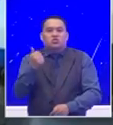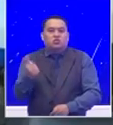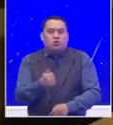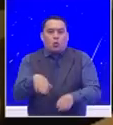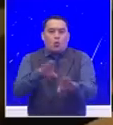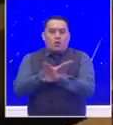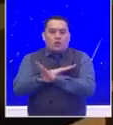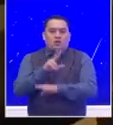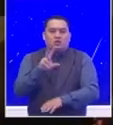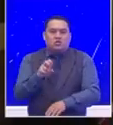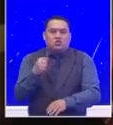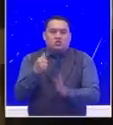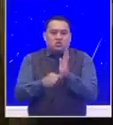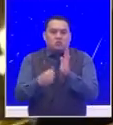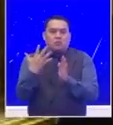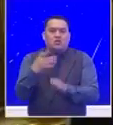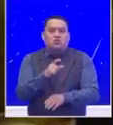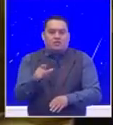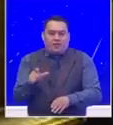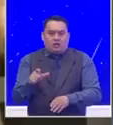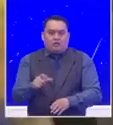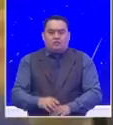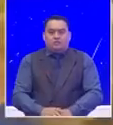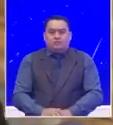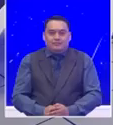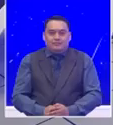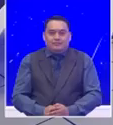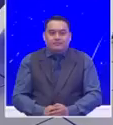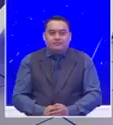COVID-19 умерли 365 человек, что стало антирекордом.